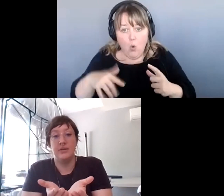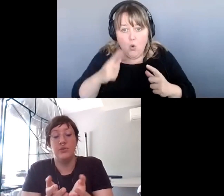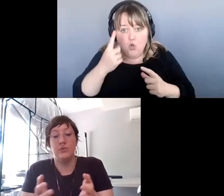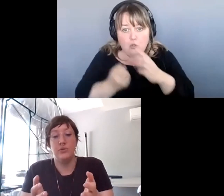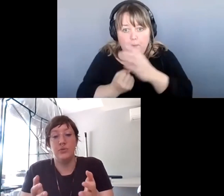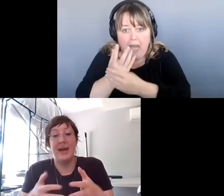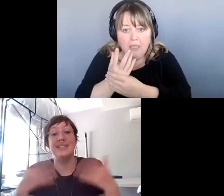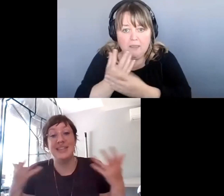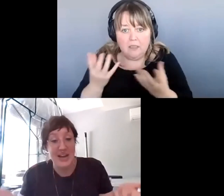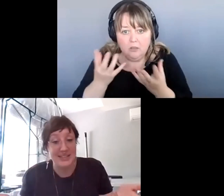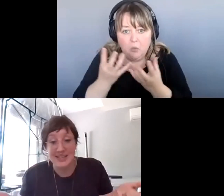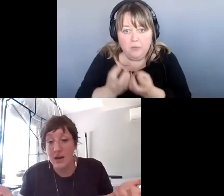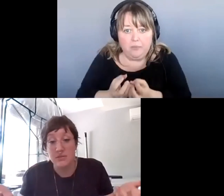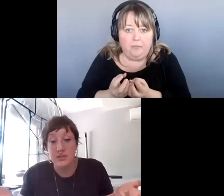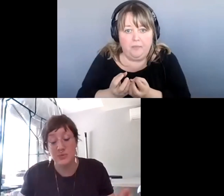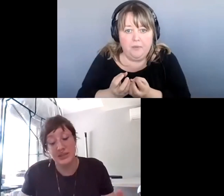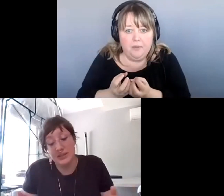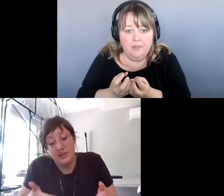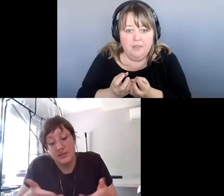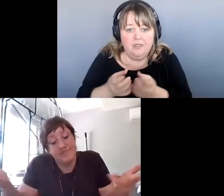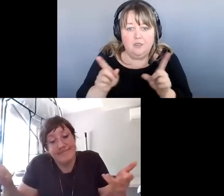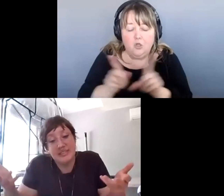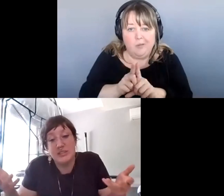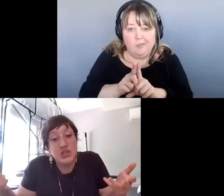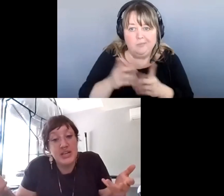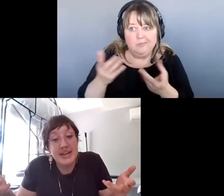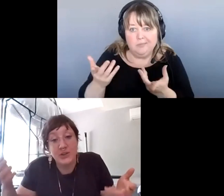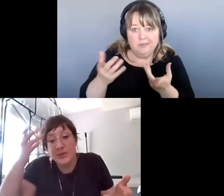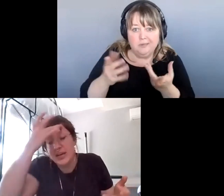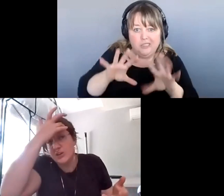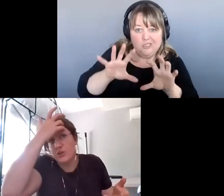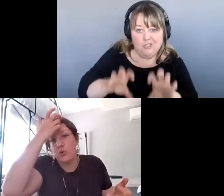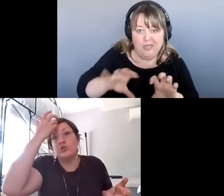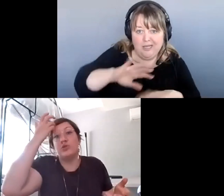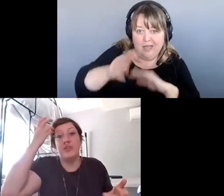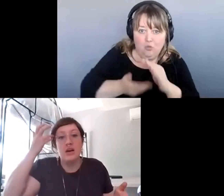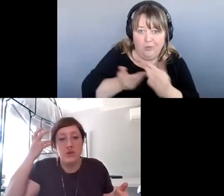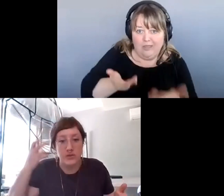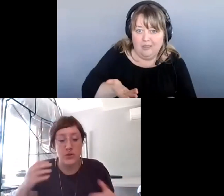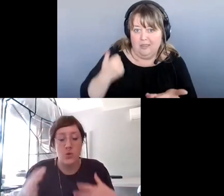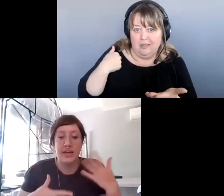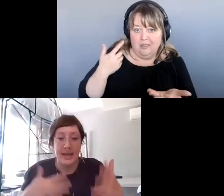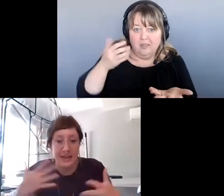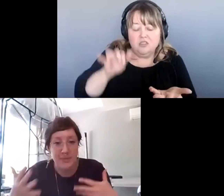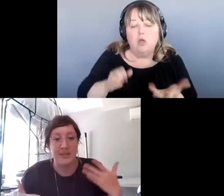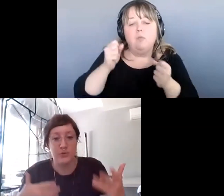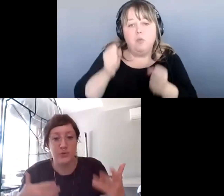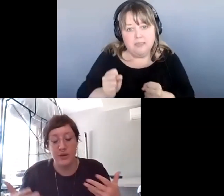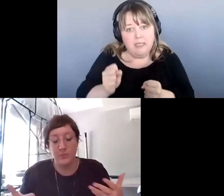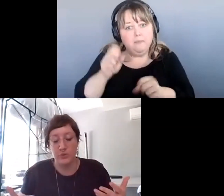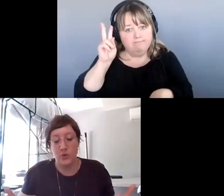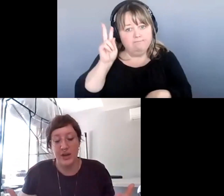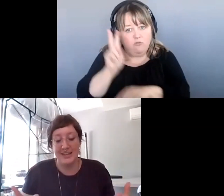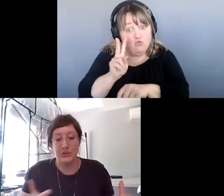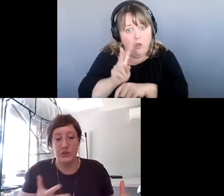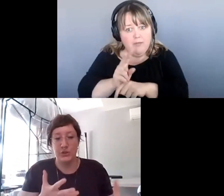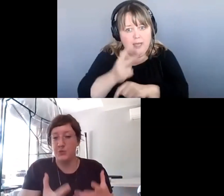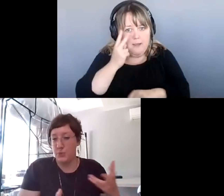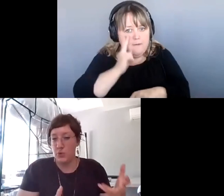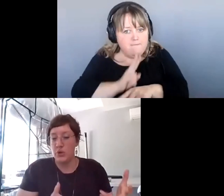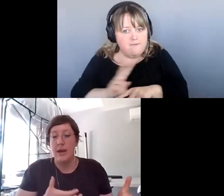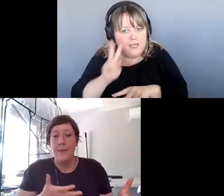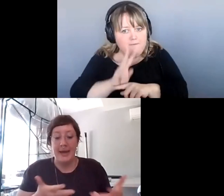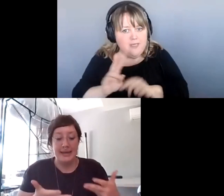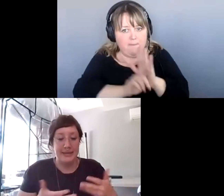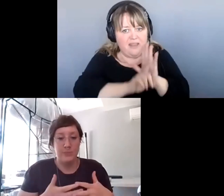est martyre de la science, puis qui a gelé la nuit. Donc, on surveille encore ça, on regarde la météo souvent pour voir est-ce que